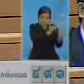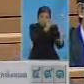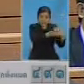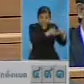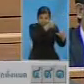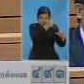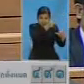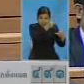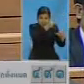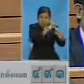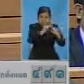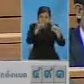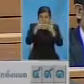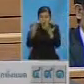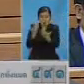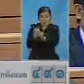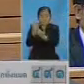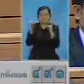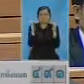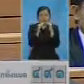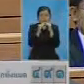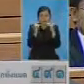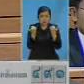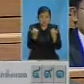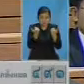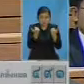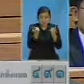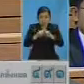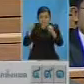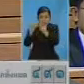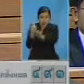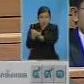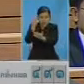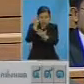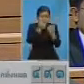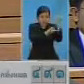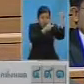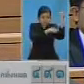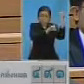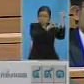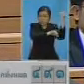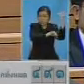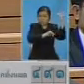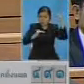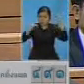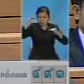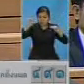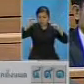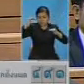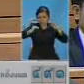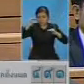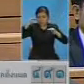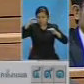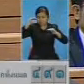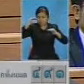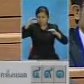วันนี้เรื่องอุปโภคบริโภคสูงขึ้นราคายางพาราลดลงรายได้ของประชากรเกี่ยวกับยางพารา